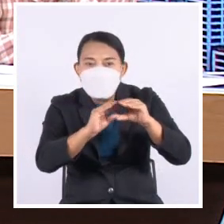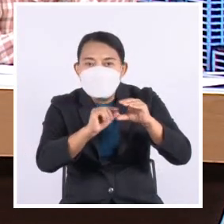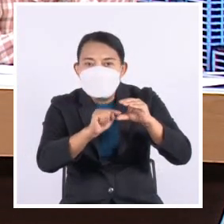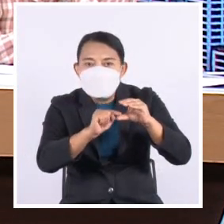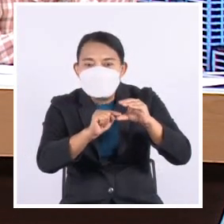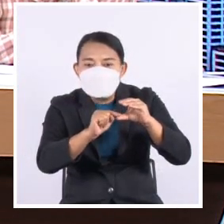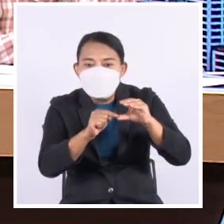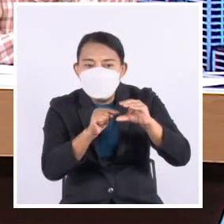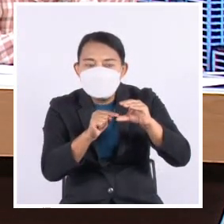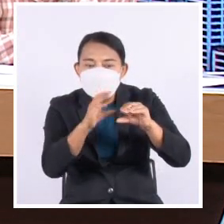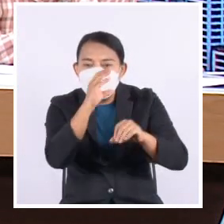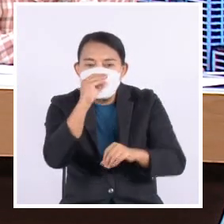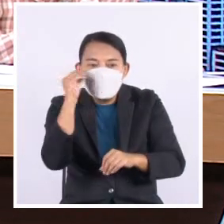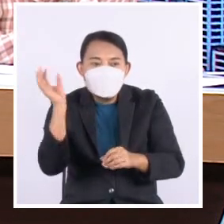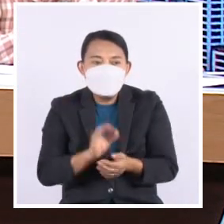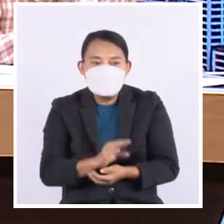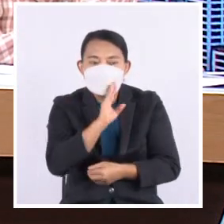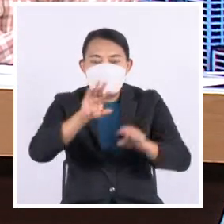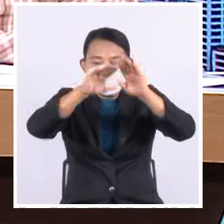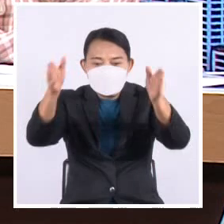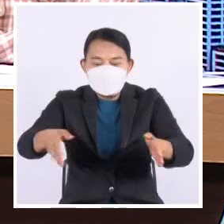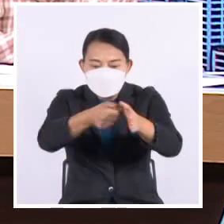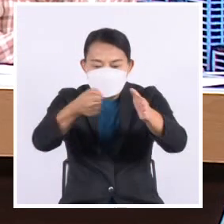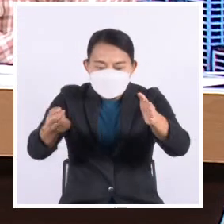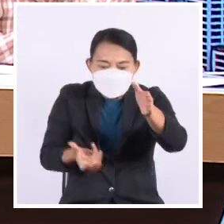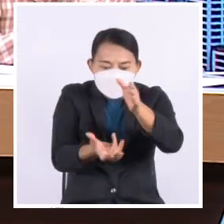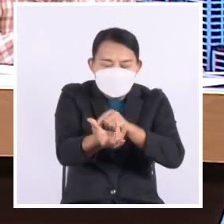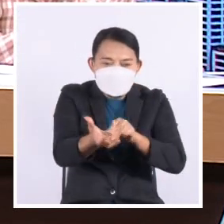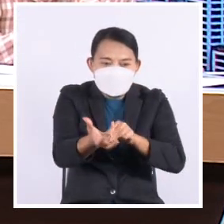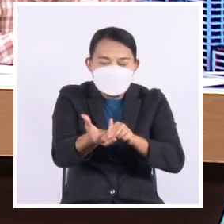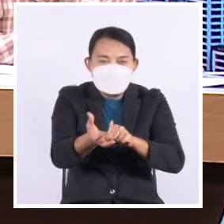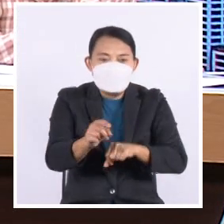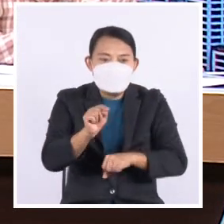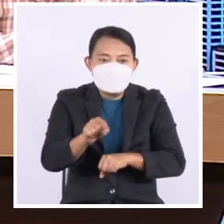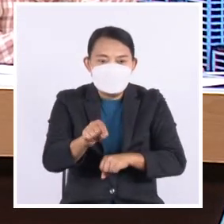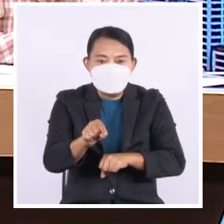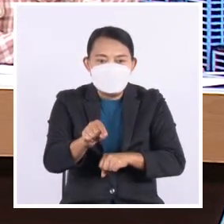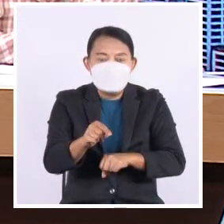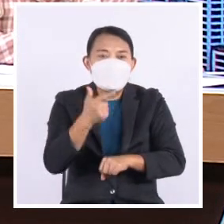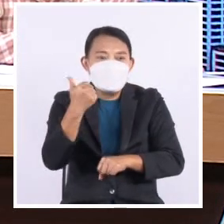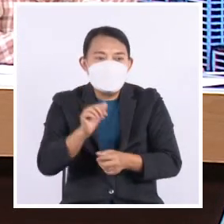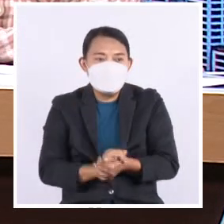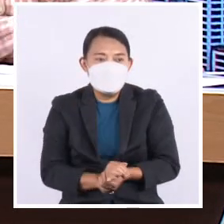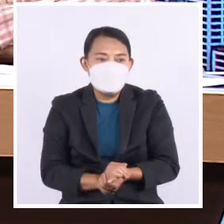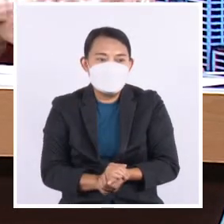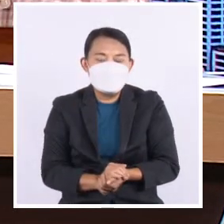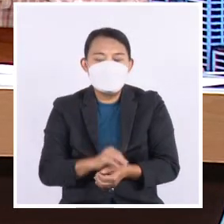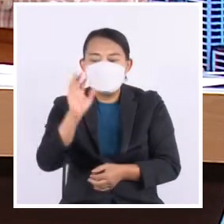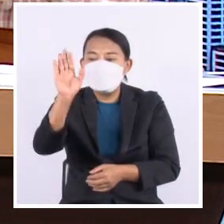อกว่าม ันมีความหอม ยิ่งแช่เย็นยิ่งอร่อย เออ แช่เย็นได้ประมาณสัก15วันอยู่ได้ในตู้เย็น ทีมงานขอข้าวเหนียวหน่อย